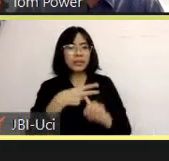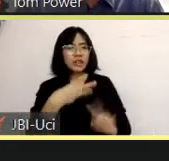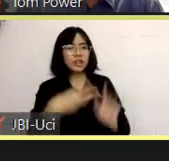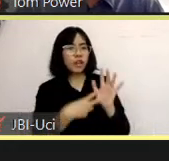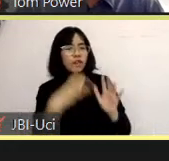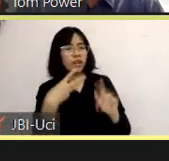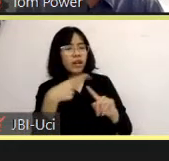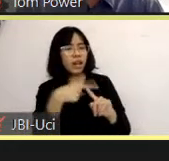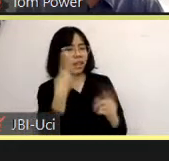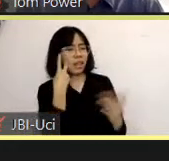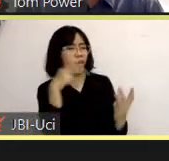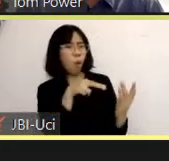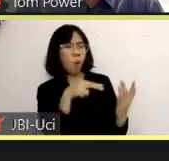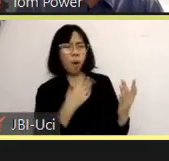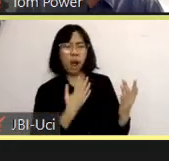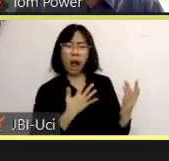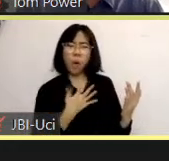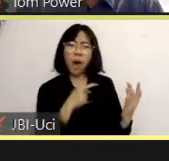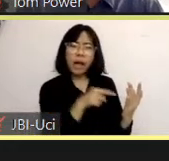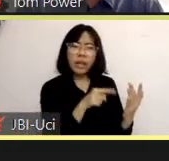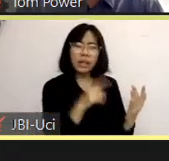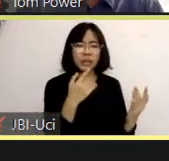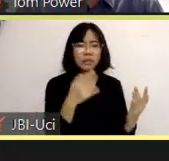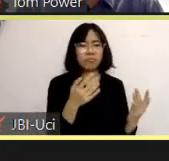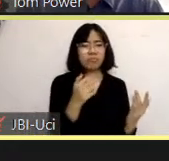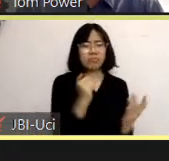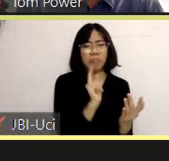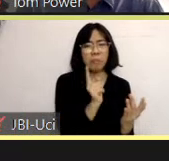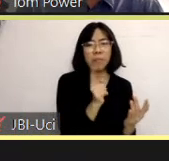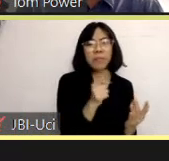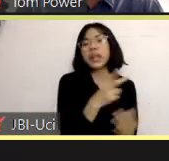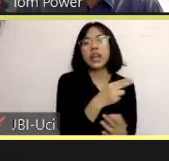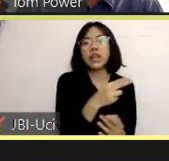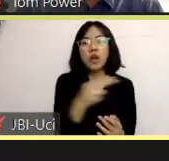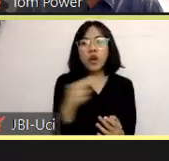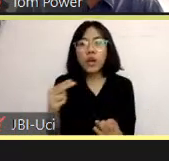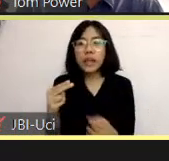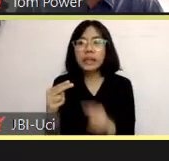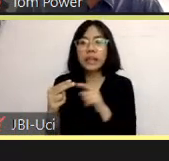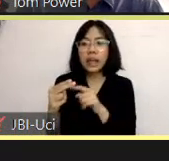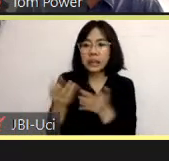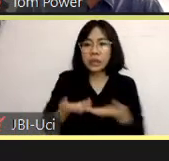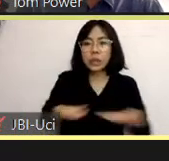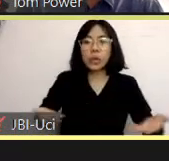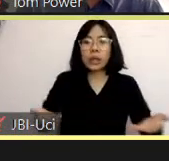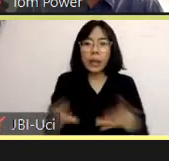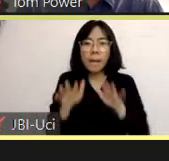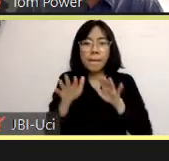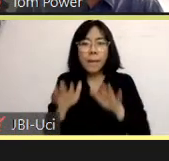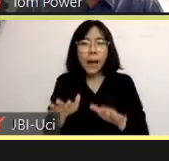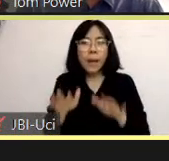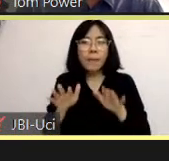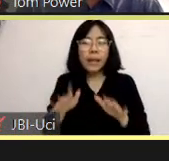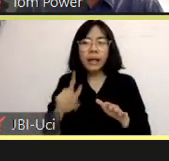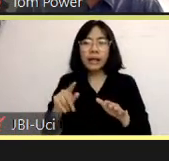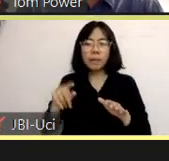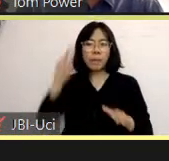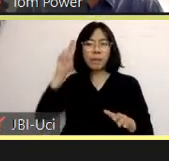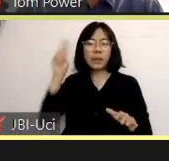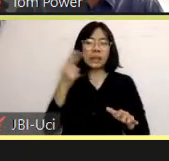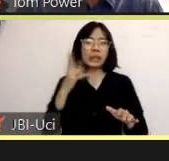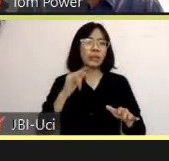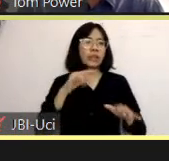hak digital tahun lalu, di mana Indonesia perlahan-lahan sudah mempraktekkan otoritarianisme digital. Apa itu